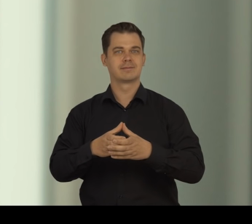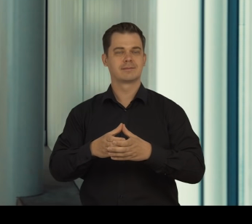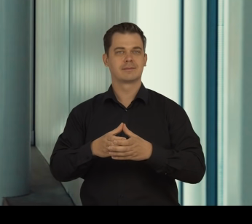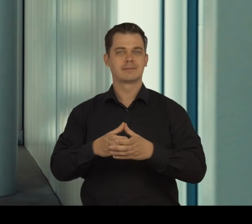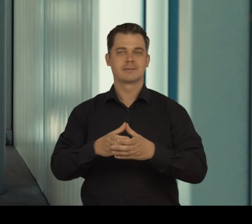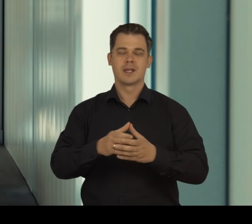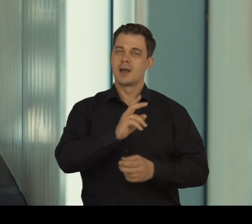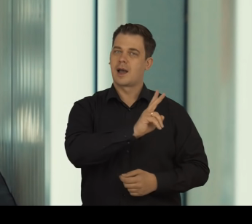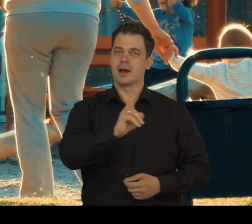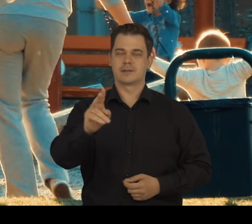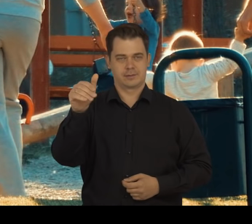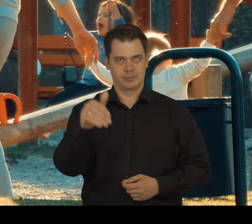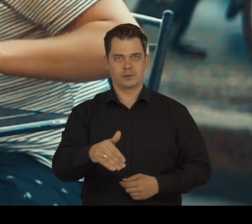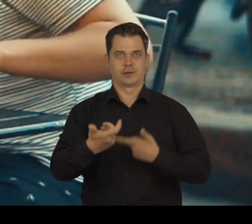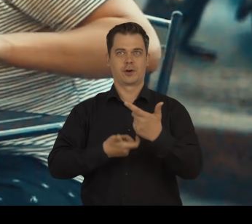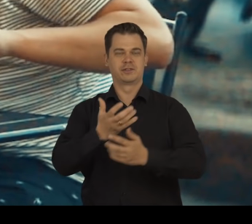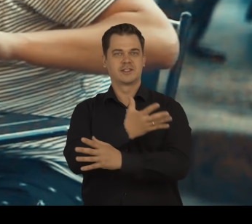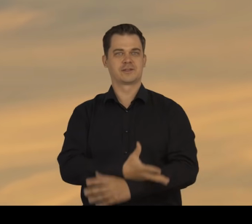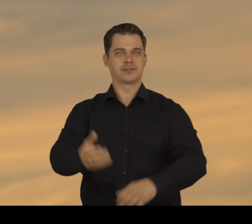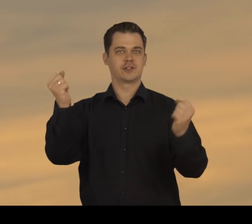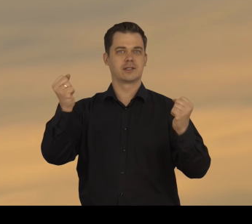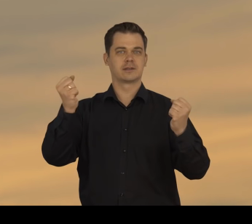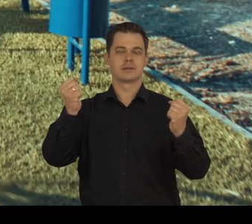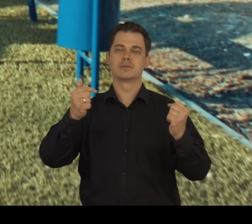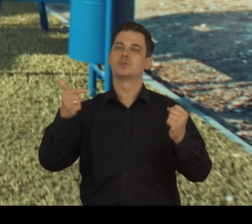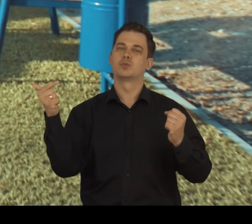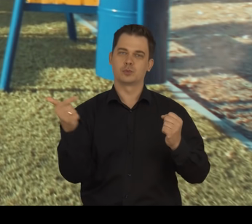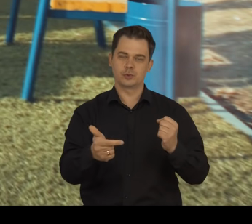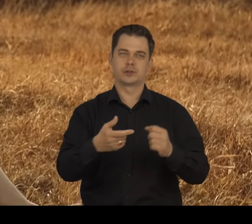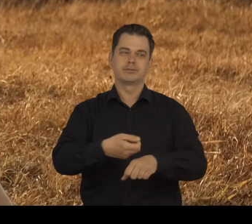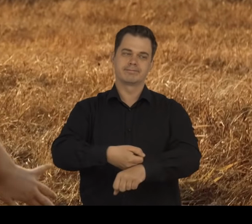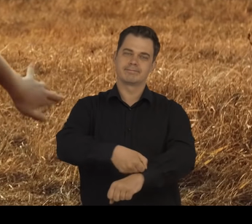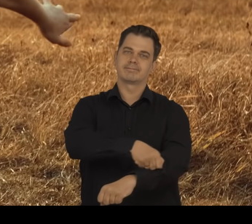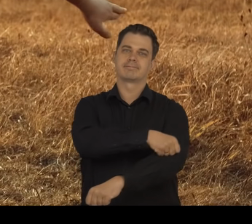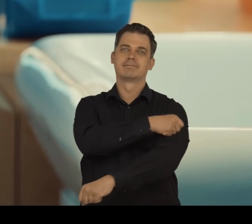najbliższych. Wszyscy możemy być częścią tego zwycięstwa.